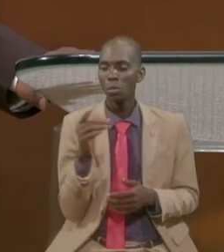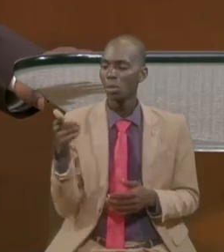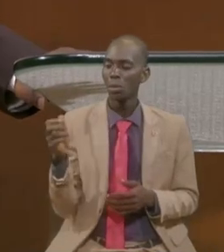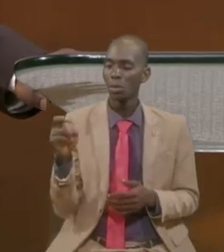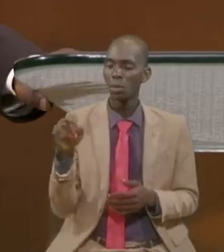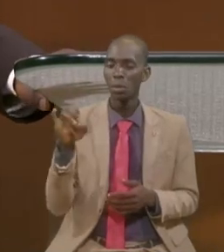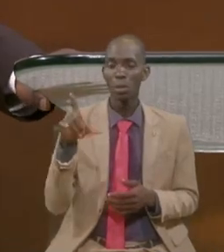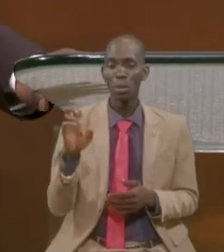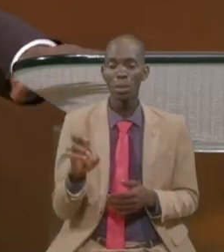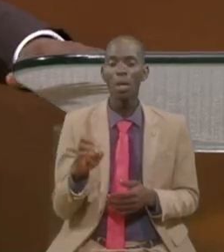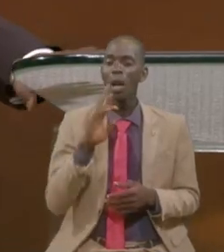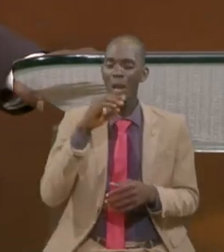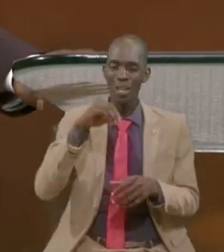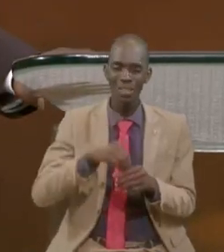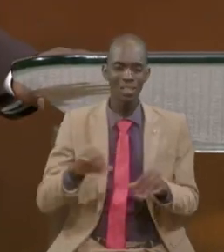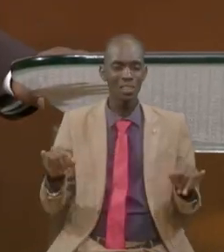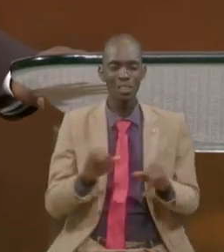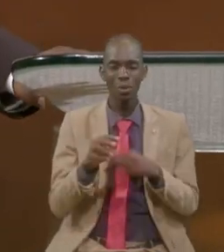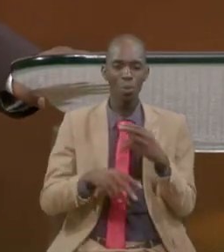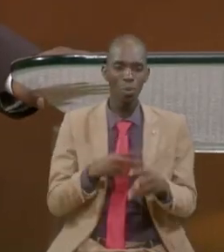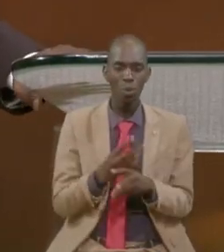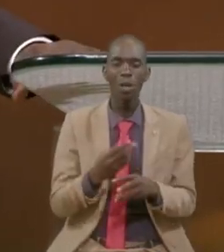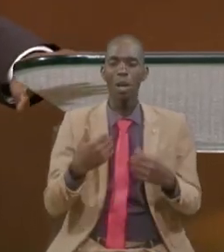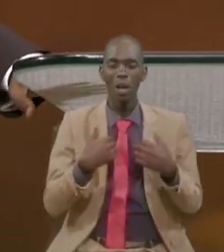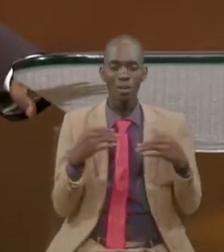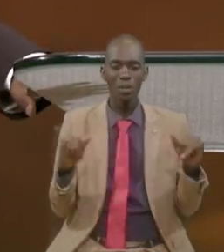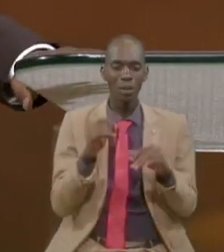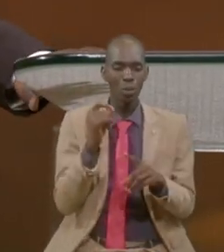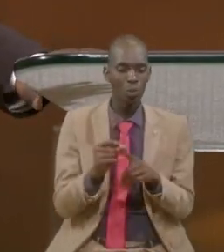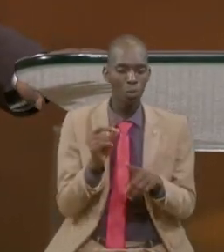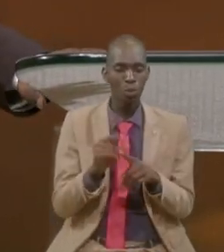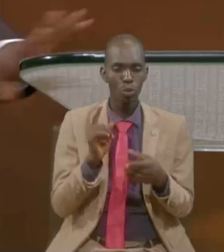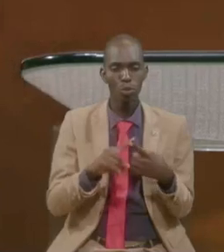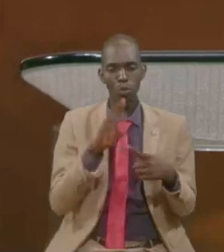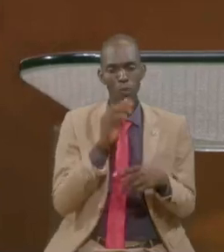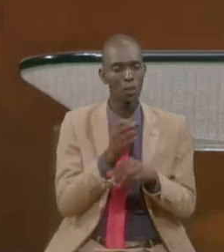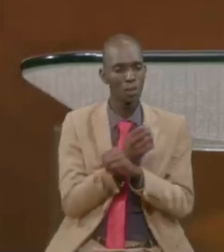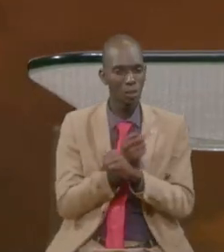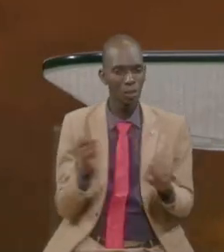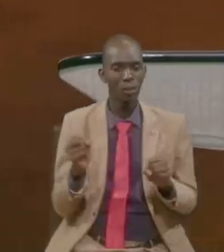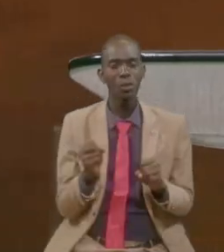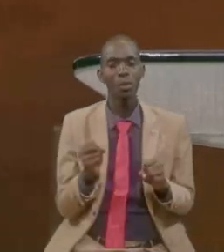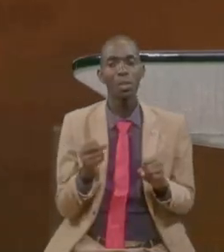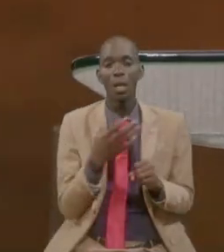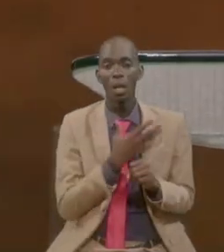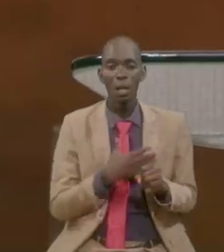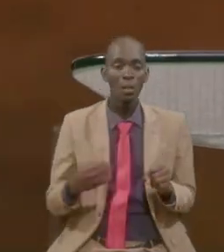ils ont la même parole, la même manière pour être sauvés, la même doctrine pour être affermis.